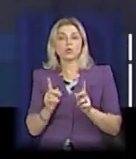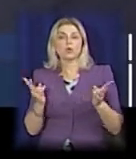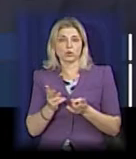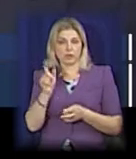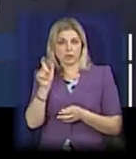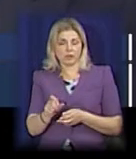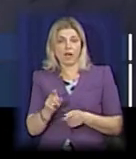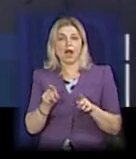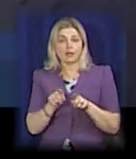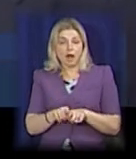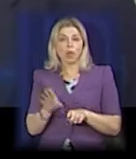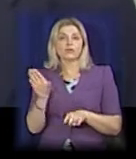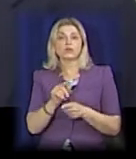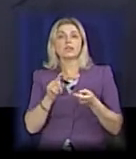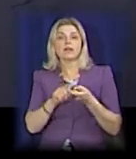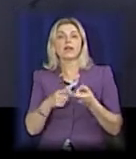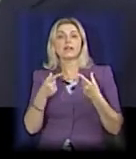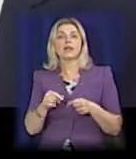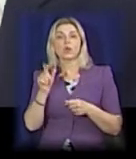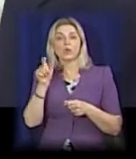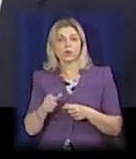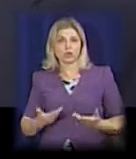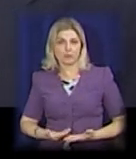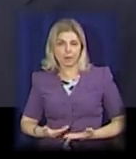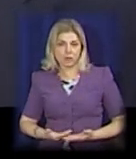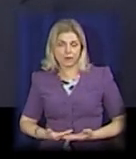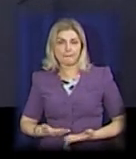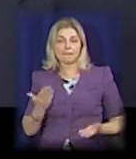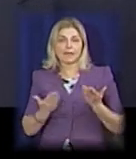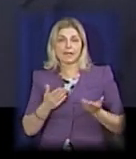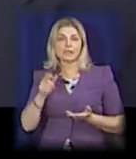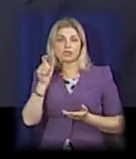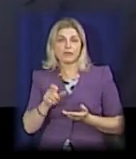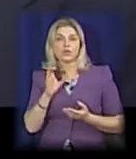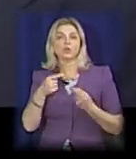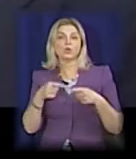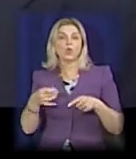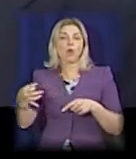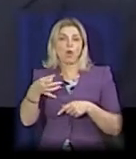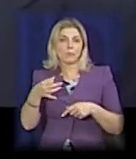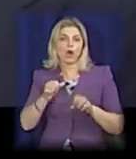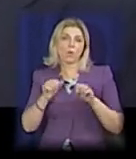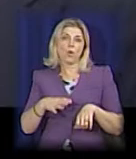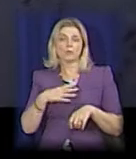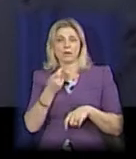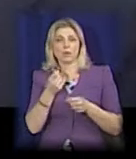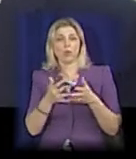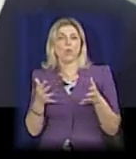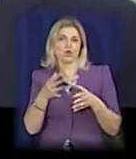Також це залежить від того, де людина мешкає. Якщо людина з іншої області, може бути трошки більше часу, тому